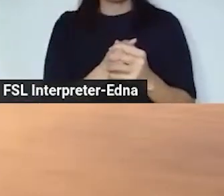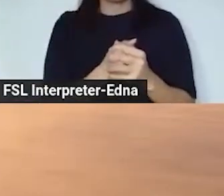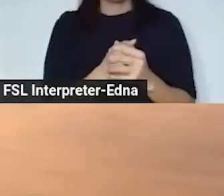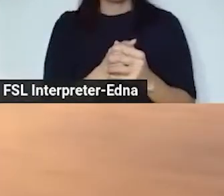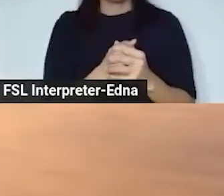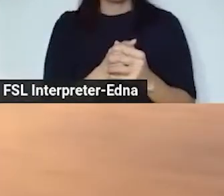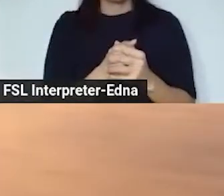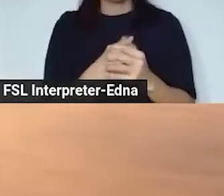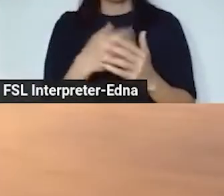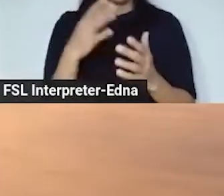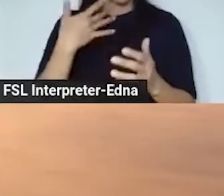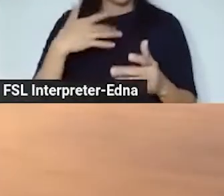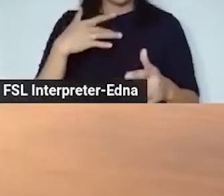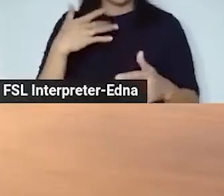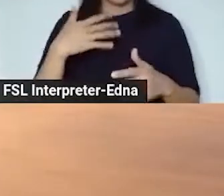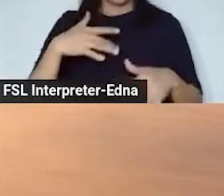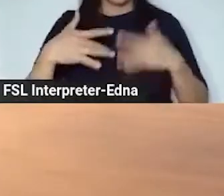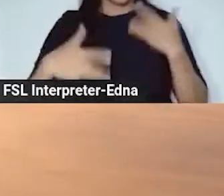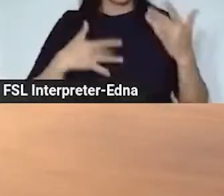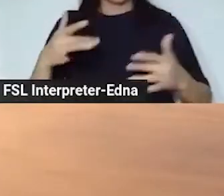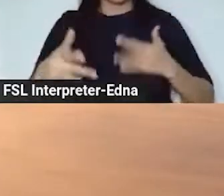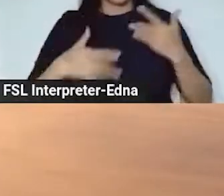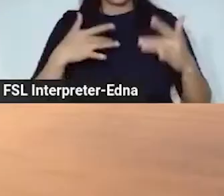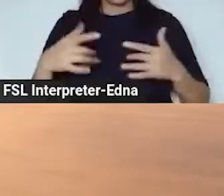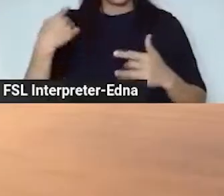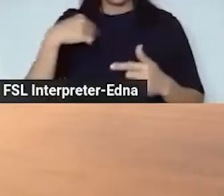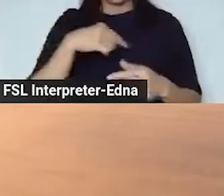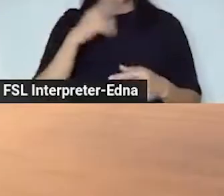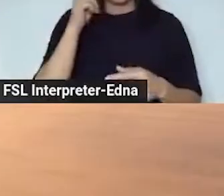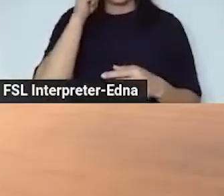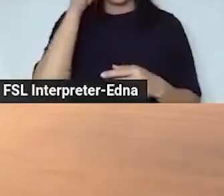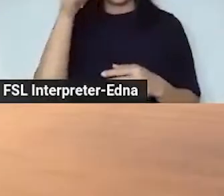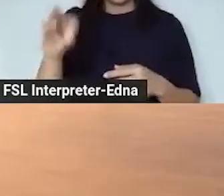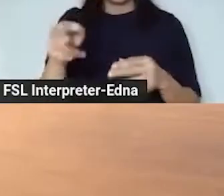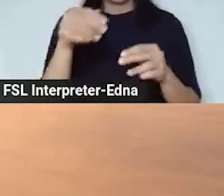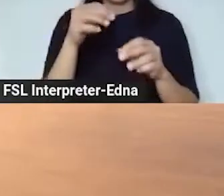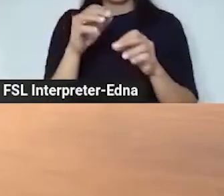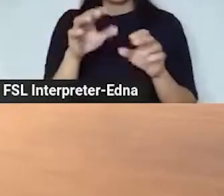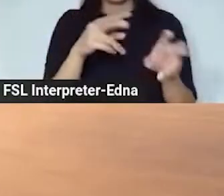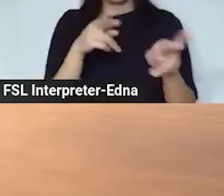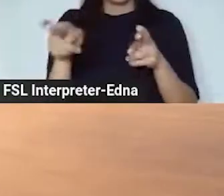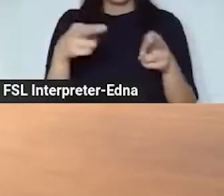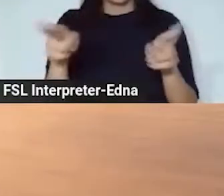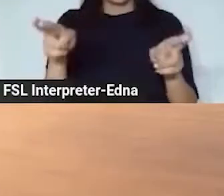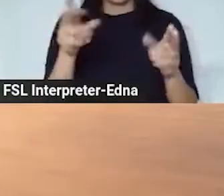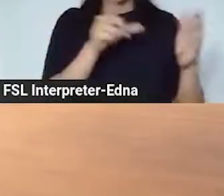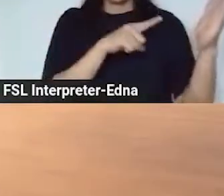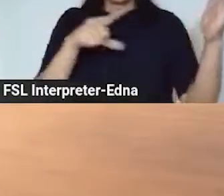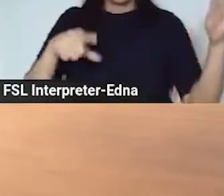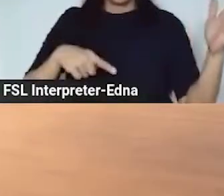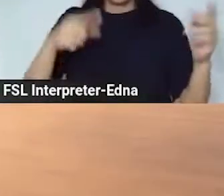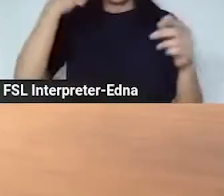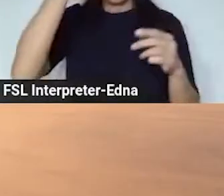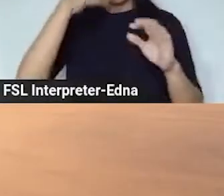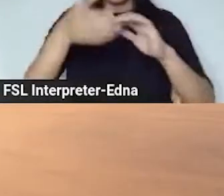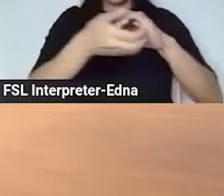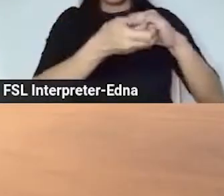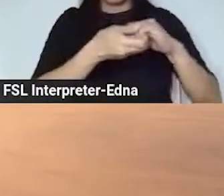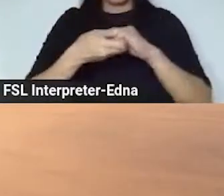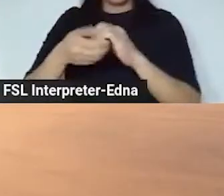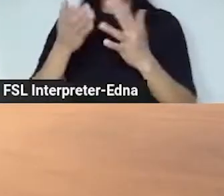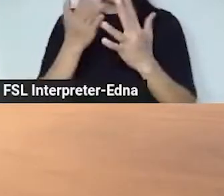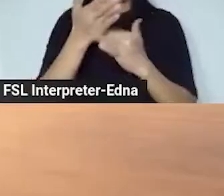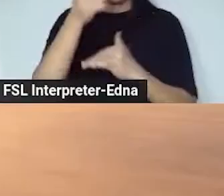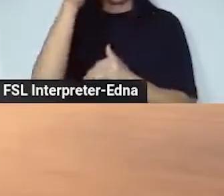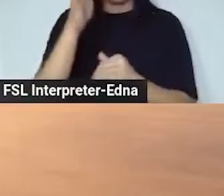looking forward kung ano man po ang iniready ng Panginoon para sa ating mga kaagapay through God is Able